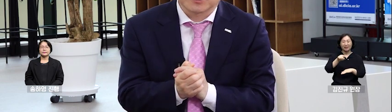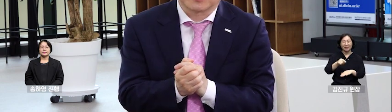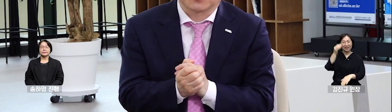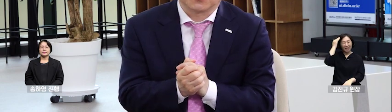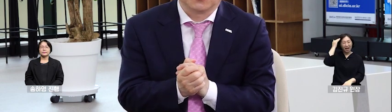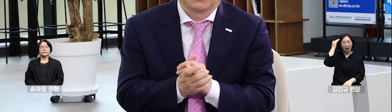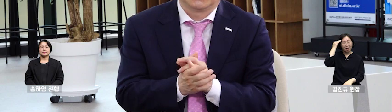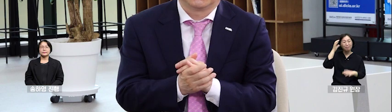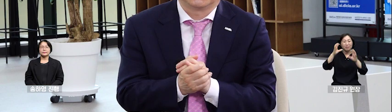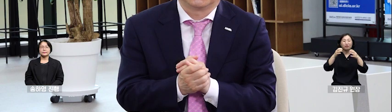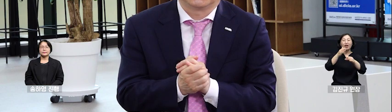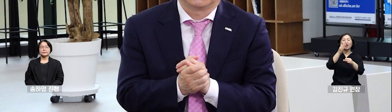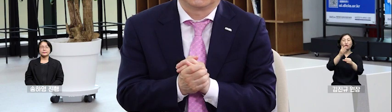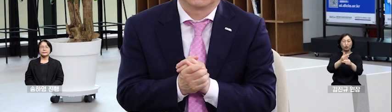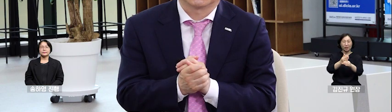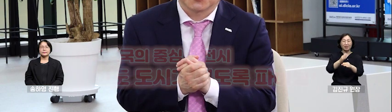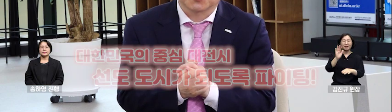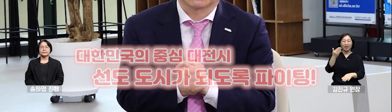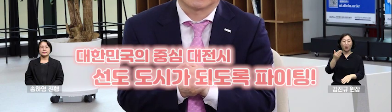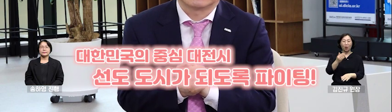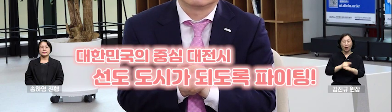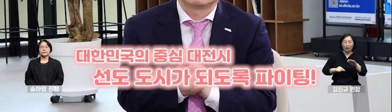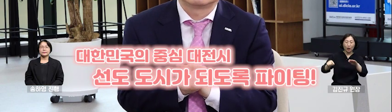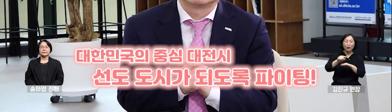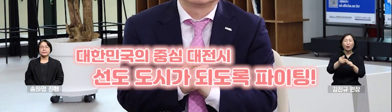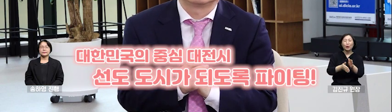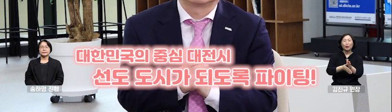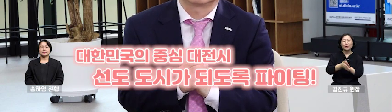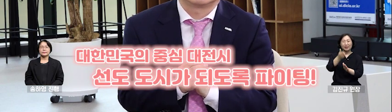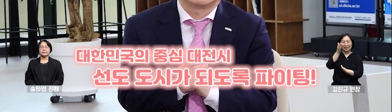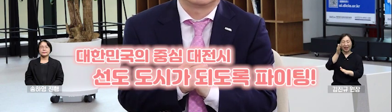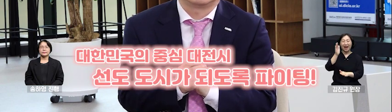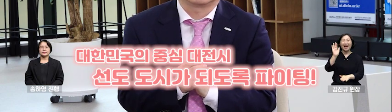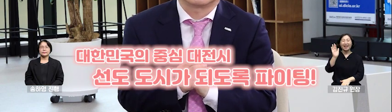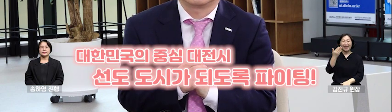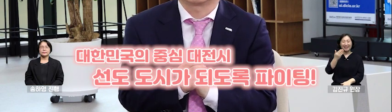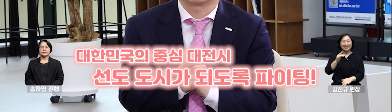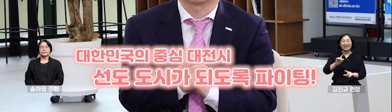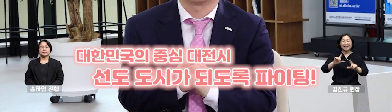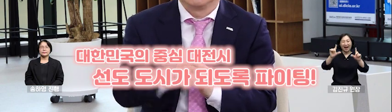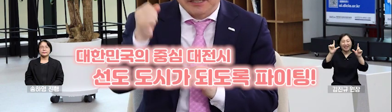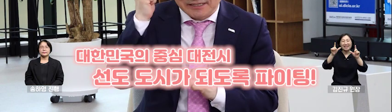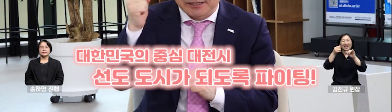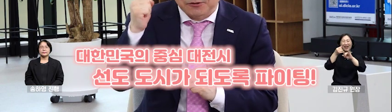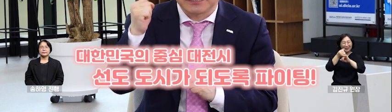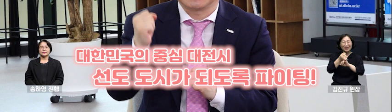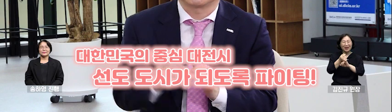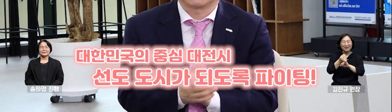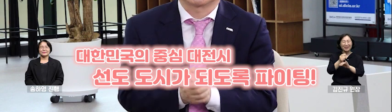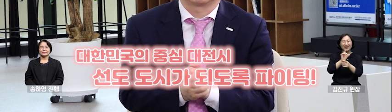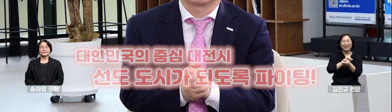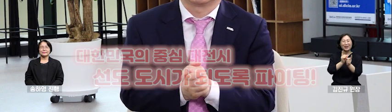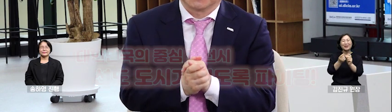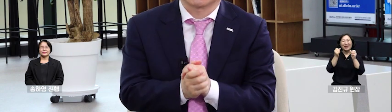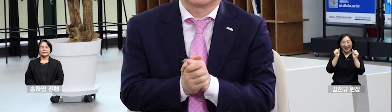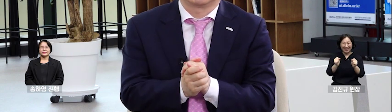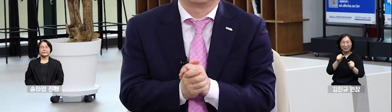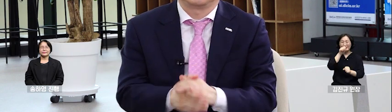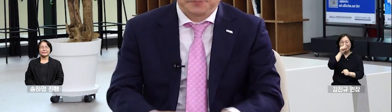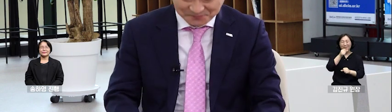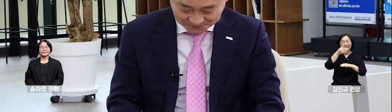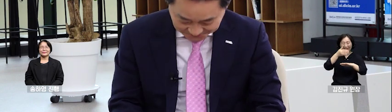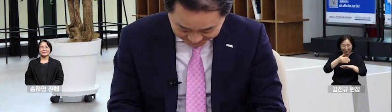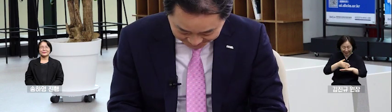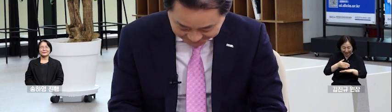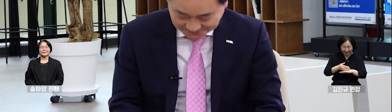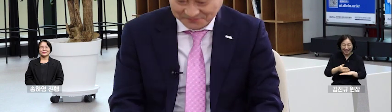중심이 되고 뭐 선도 조지가 되면 이 그날을 기약을 하면서 같이 파이팅 있어 좋겠습니다 고맙습니다